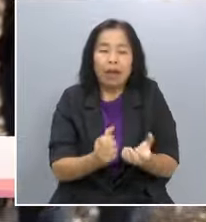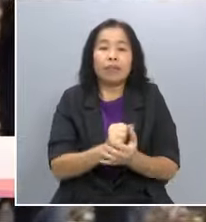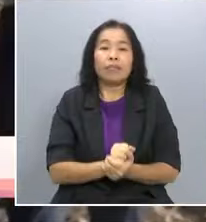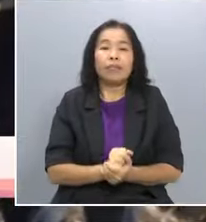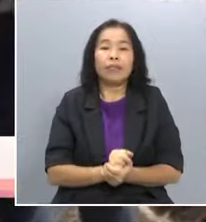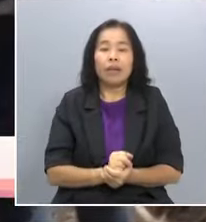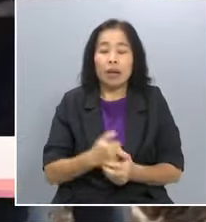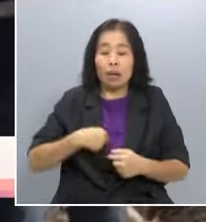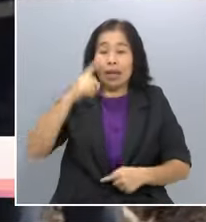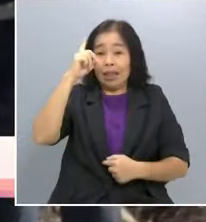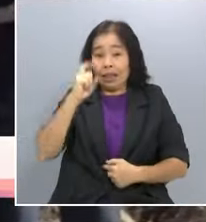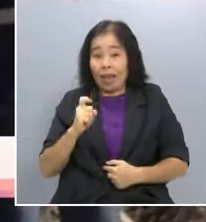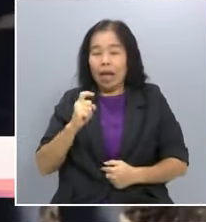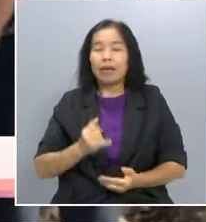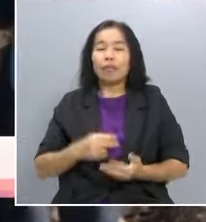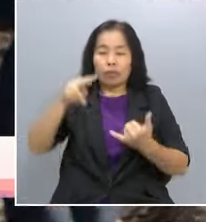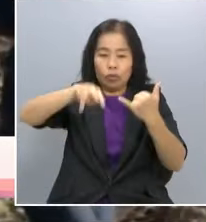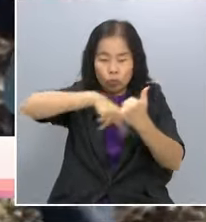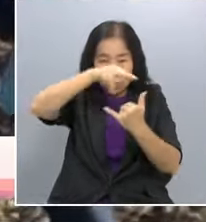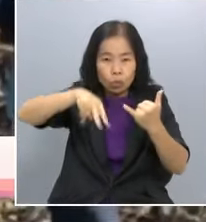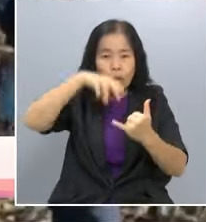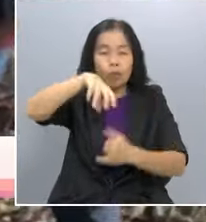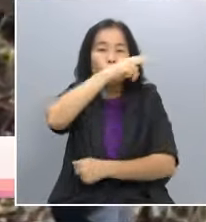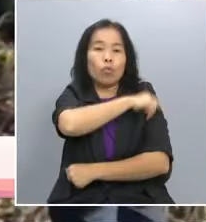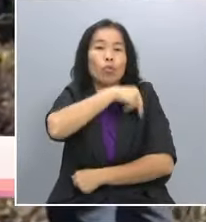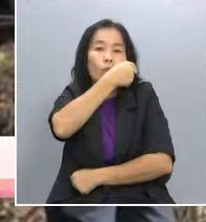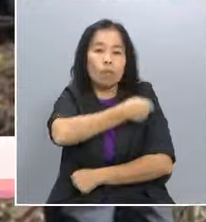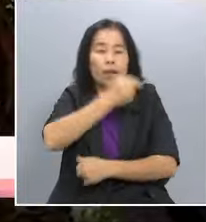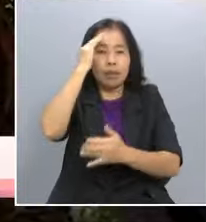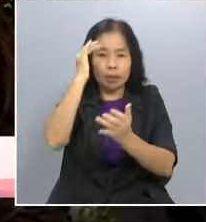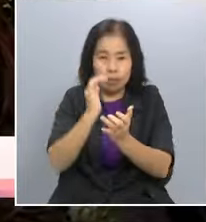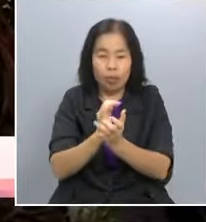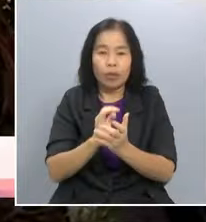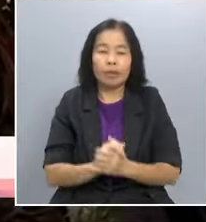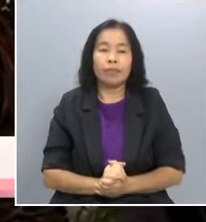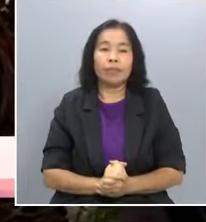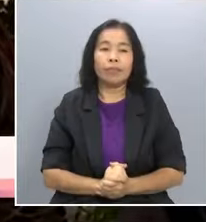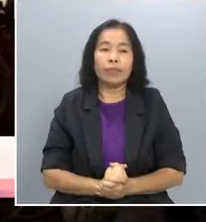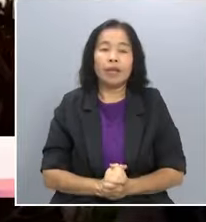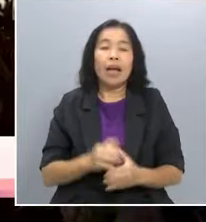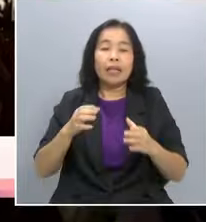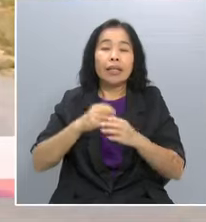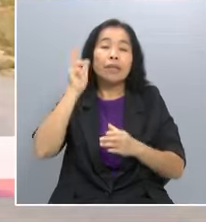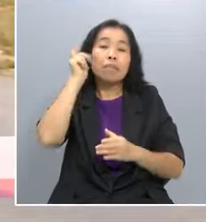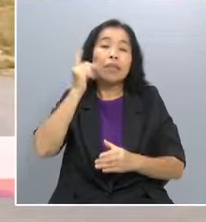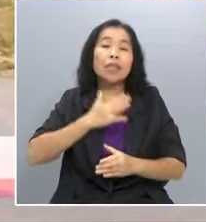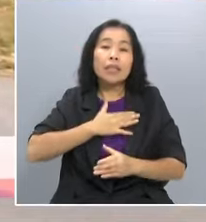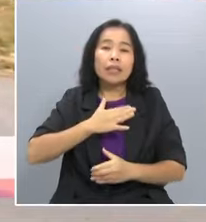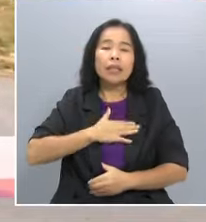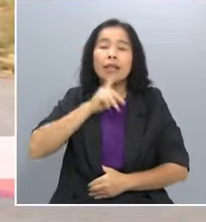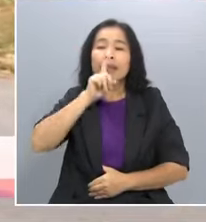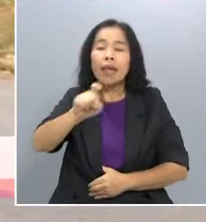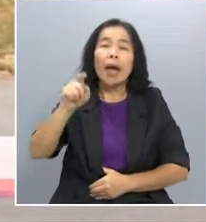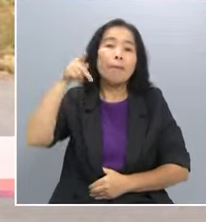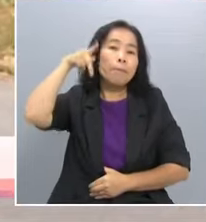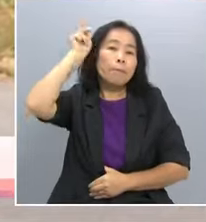างผู้เสียชีวิตจะนำไปผ่าชันสูตรที่สถาบันนิติเวชของโรงพยาบาลตำรวจทีมข่าวเที่ยงวันทันเหตุการณ์ได้พูดคุยกับป้าของปรเ